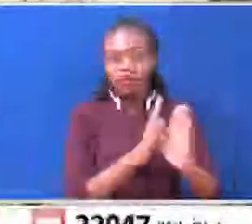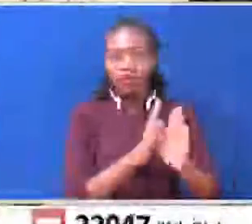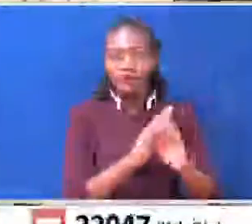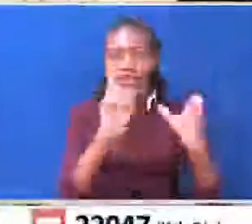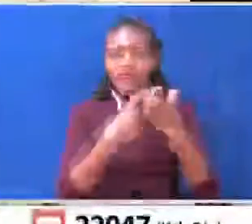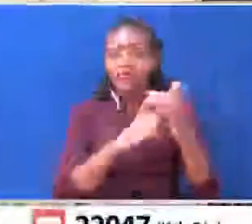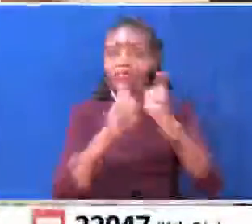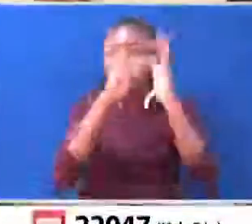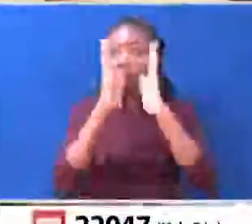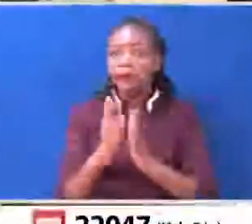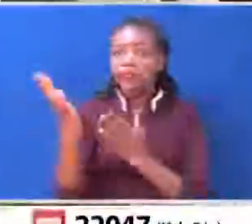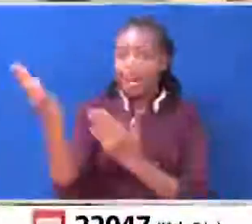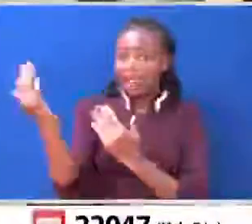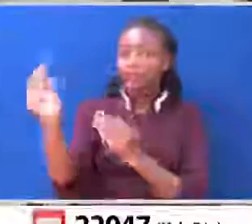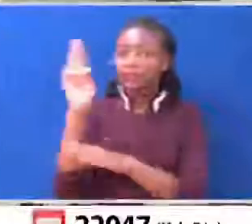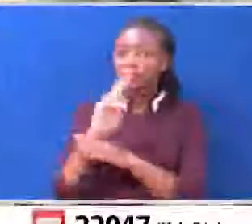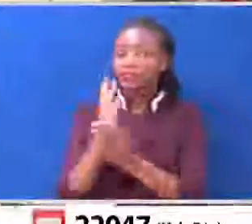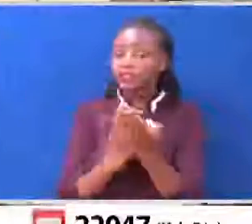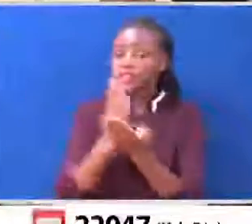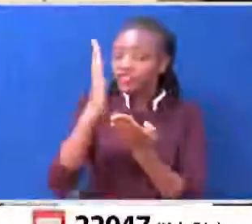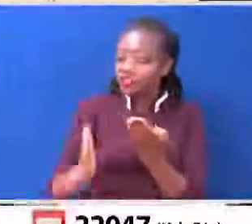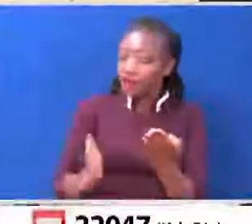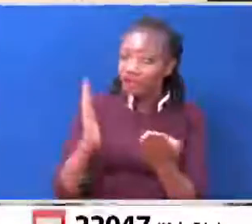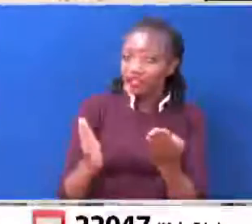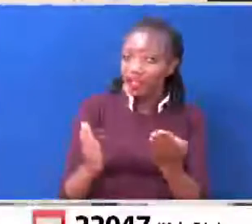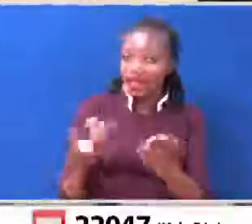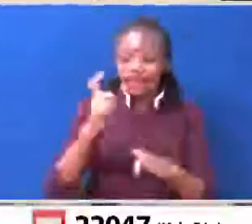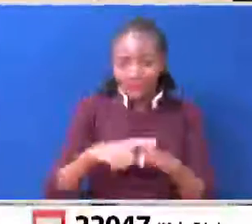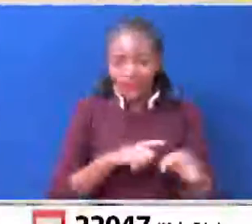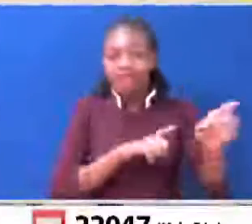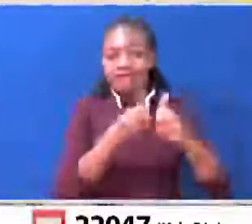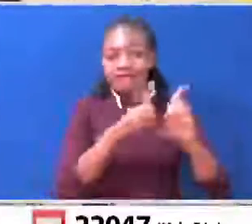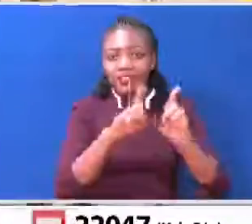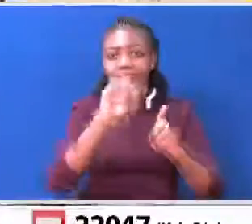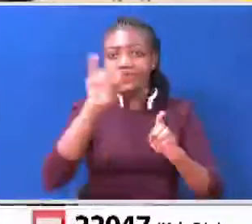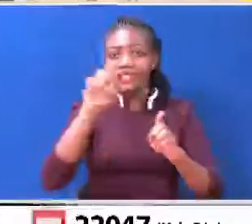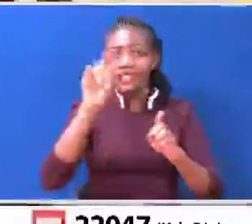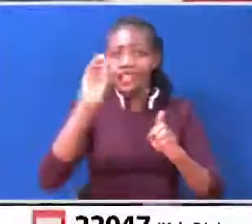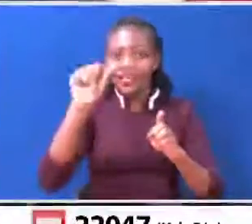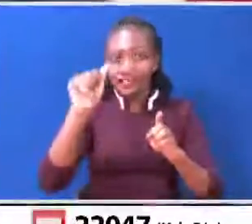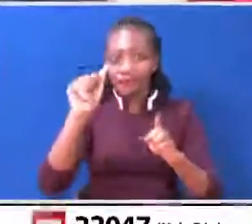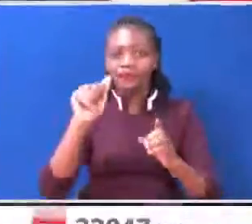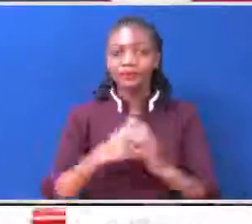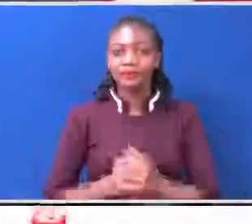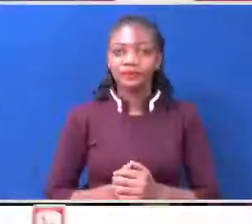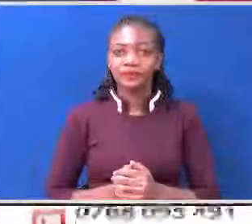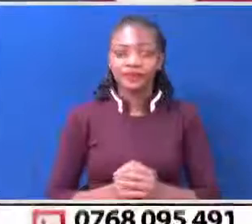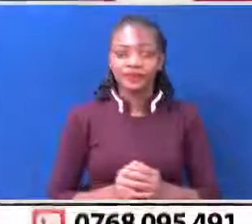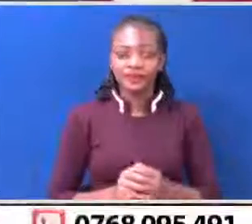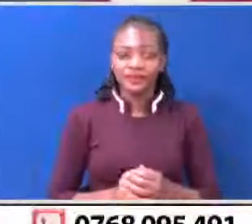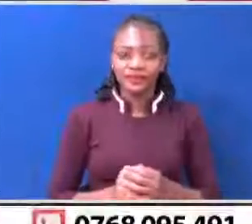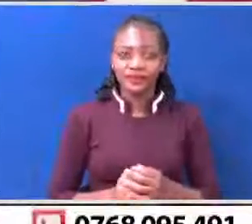Wasafiri sasa wakitarajiwa kutumia huduma za reli kutoka na kuelekea katika uwanja wa ndege wa Jomo Kenyatta. Like we